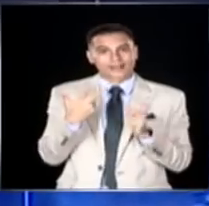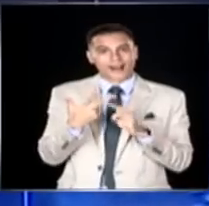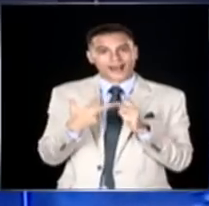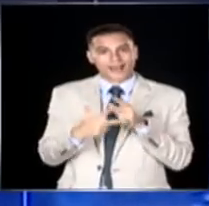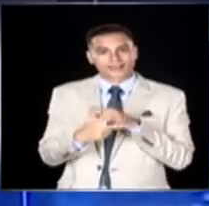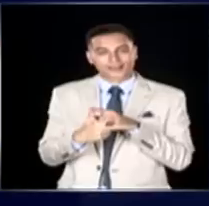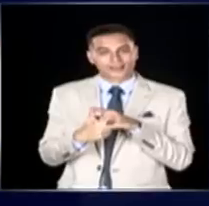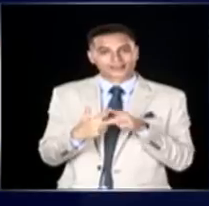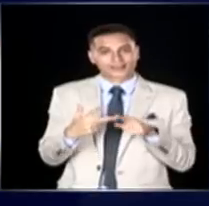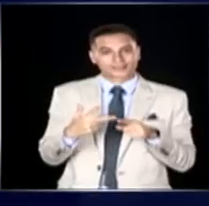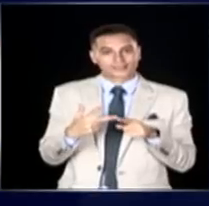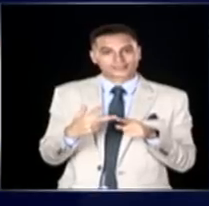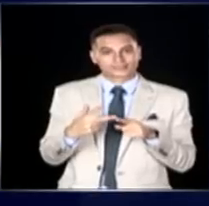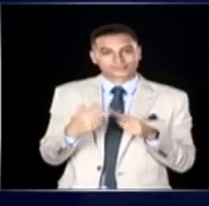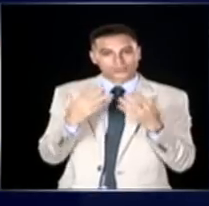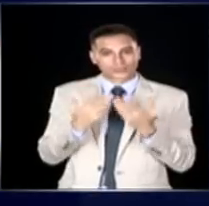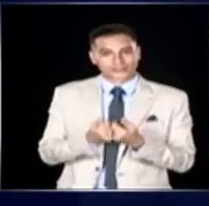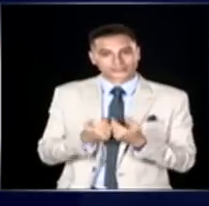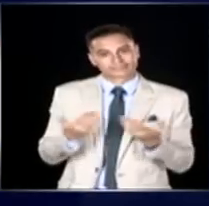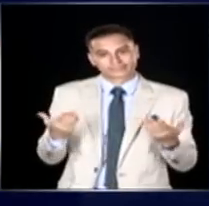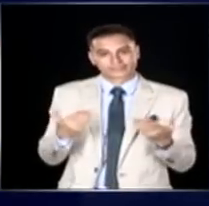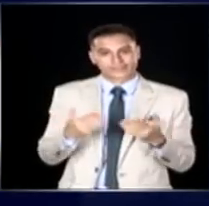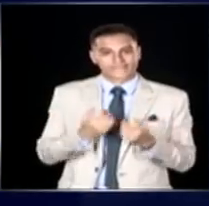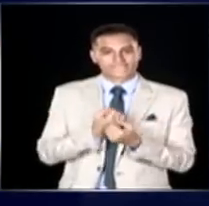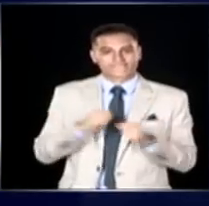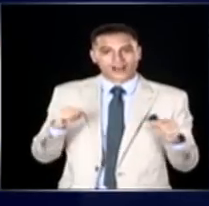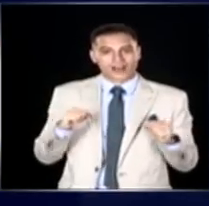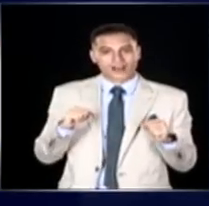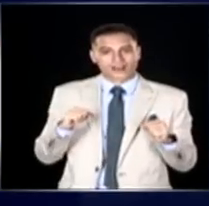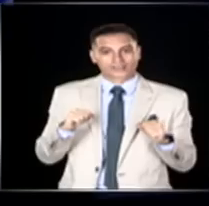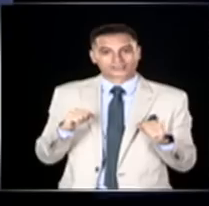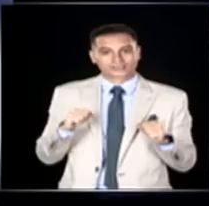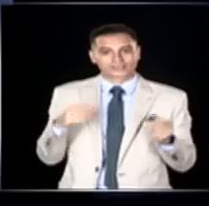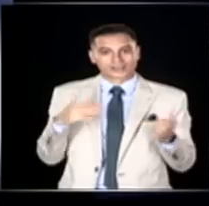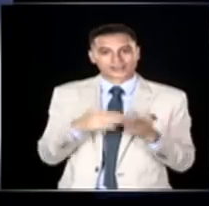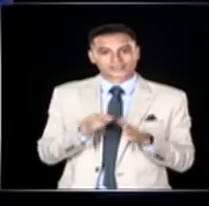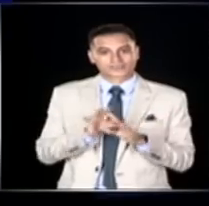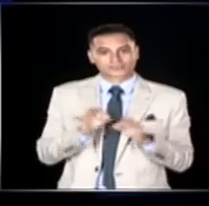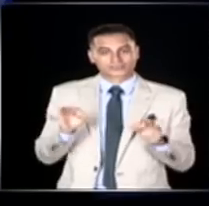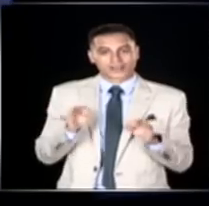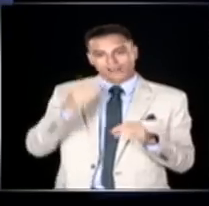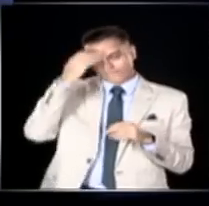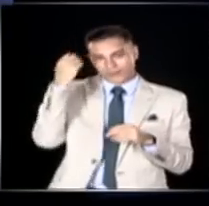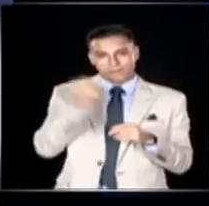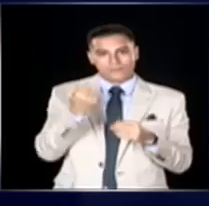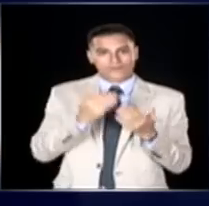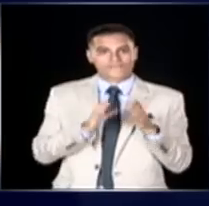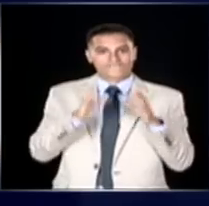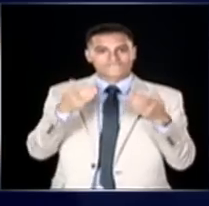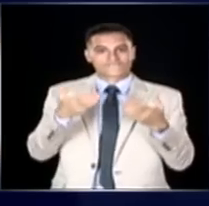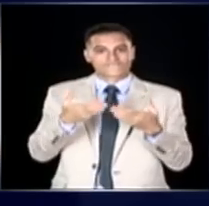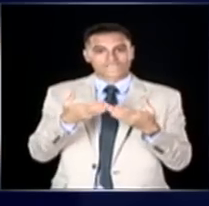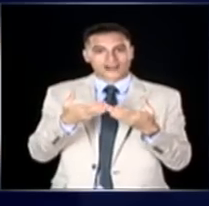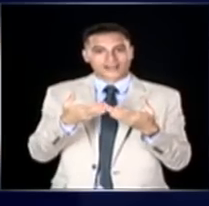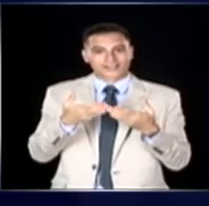ذهنية فخدمتكم، فكينا العقد أخيرا. ألف مبروك فريق مغاغة،